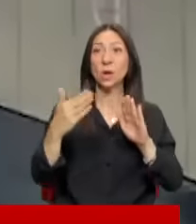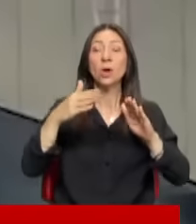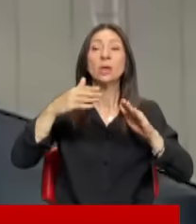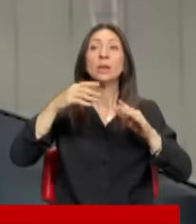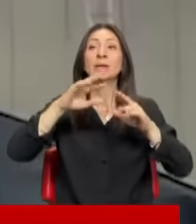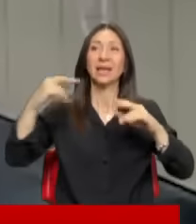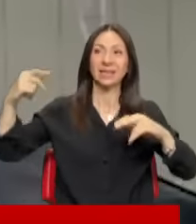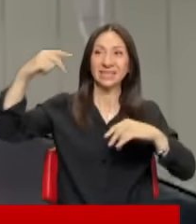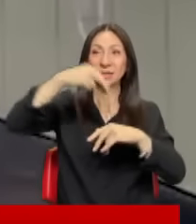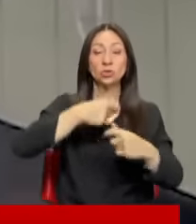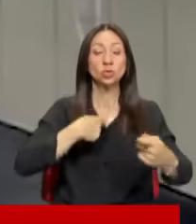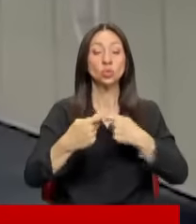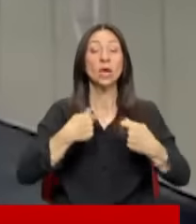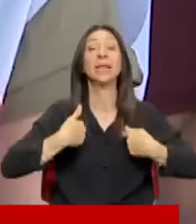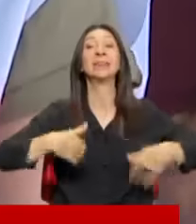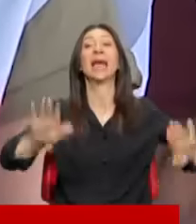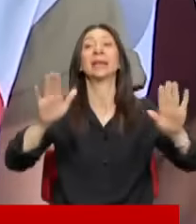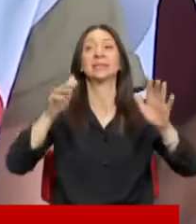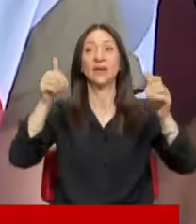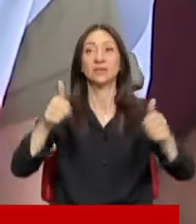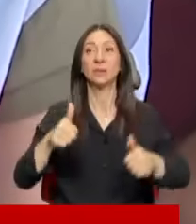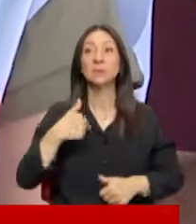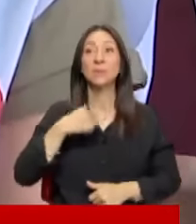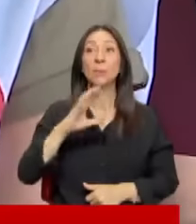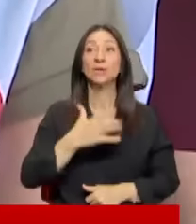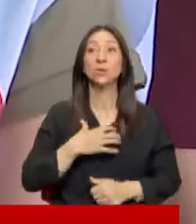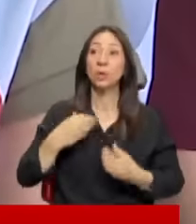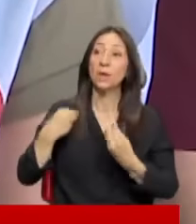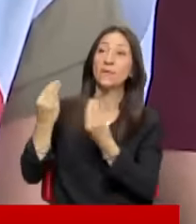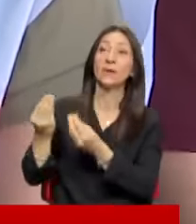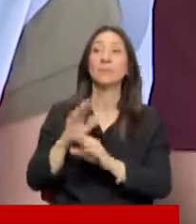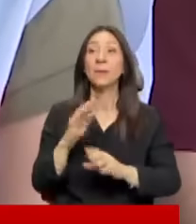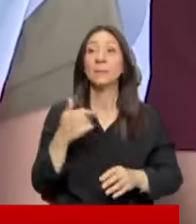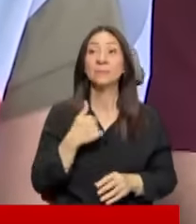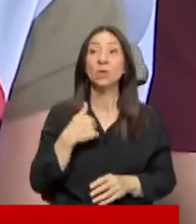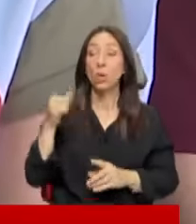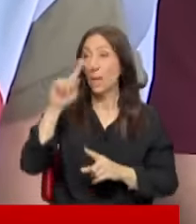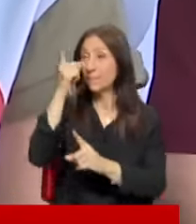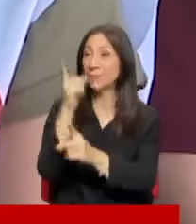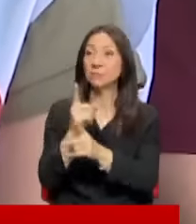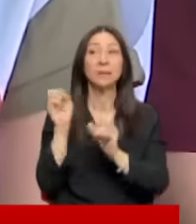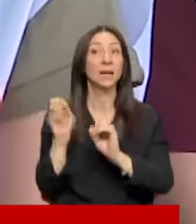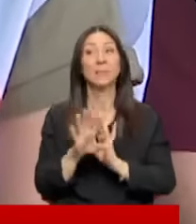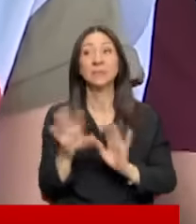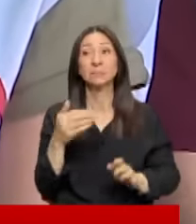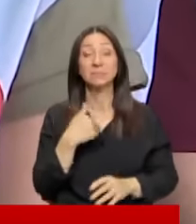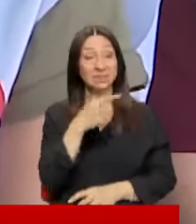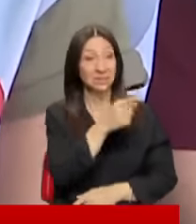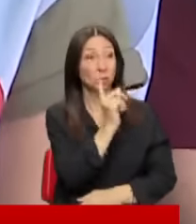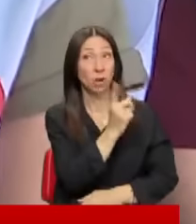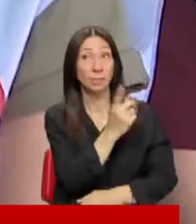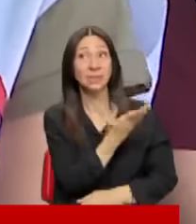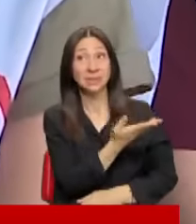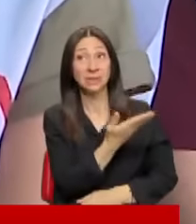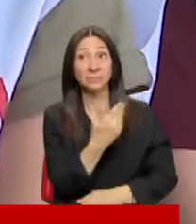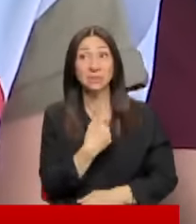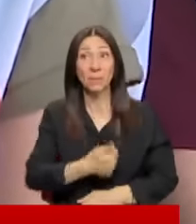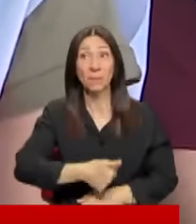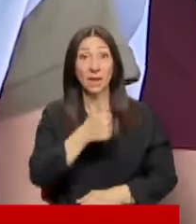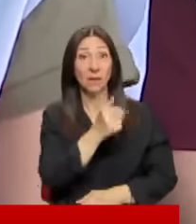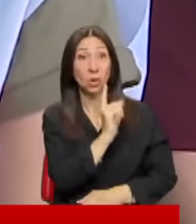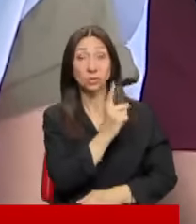geçide tüccar değiliz afişe astılar. Bizi patronlara terk edemezsiniz. Bizi onlarla baş başa bırakamazsınız. Biz sizin öğretmeniniziz. Biz